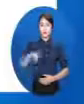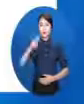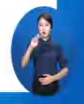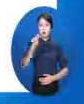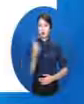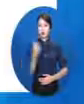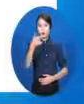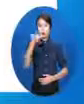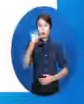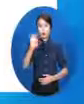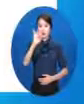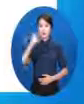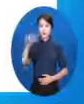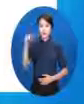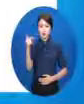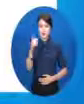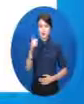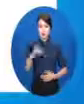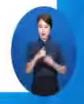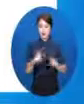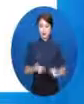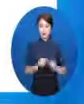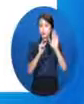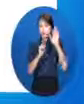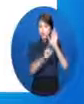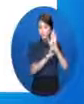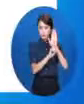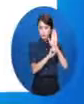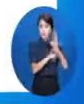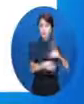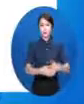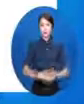주식회사 모닝인에서 건축 캐드원을 모집합니다.